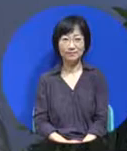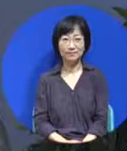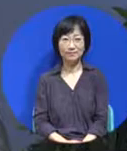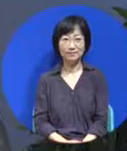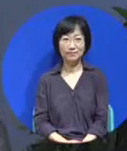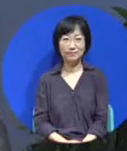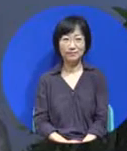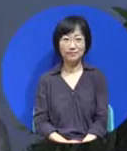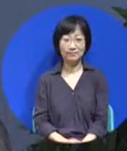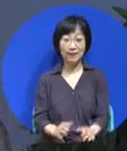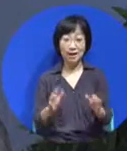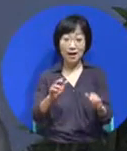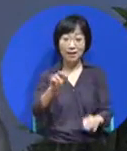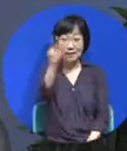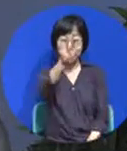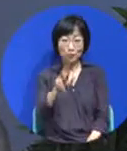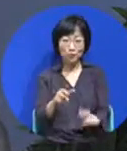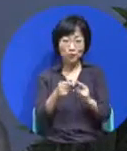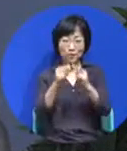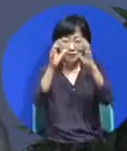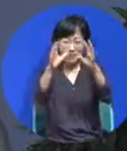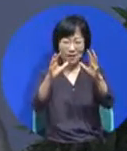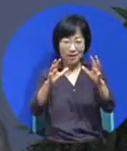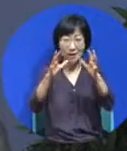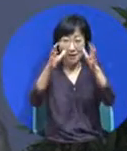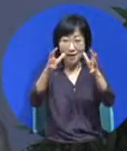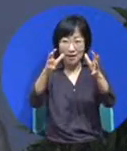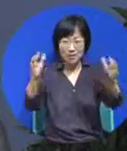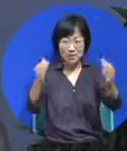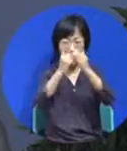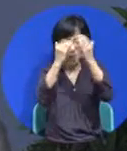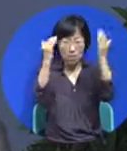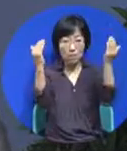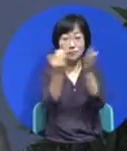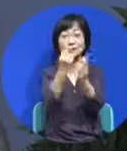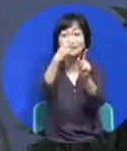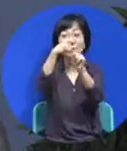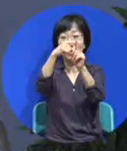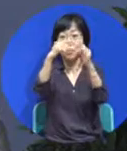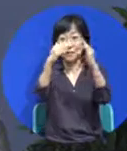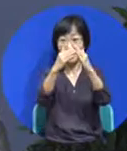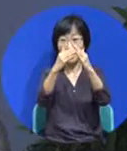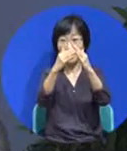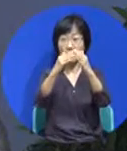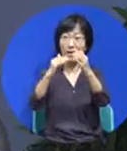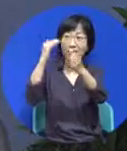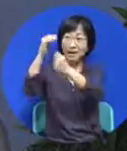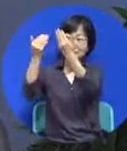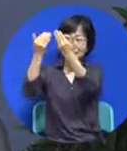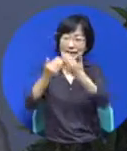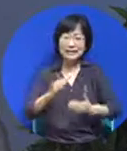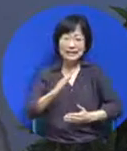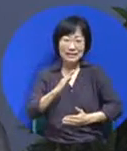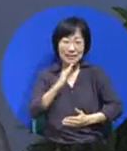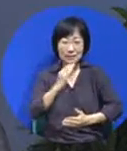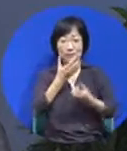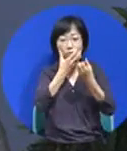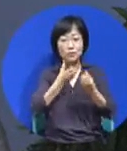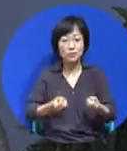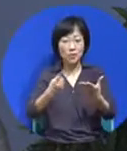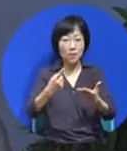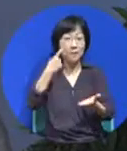전국 세계에 있는 모든 교회는 하나님의 참 축복을 찾게 되기를 주님의 이름으로 축복합니다. I bless all the churches